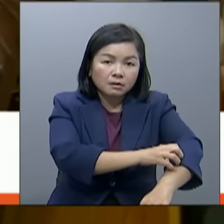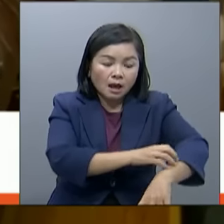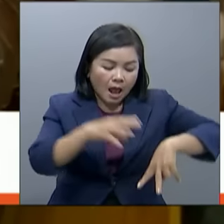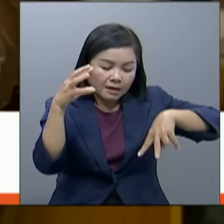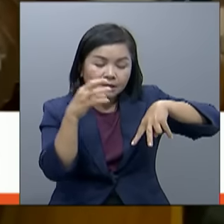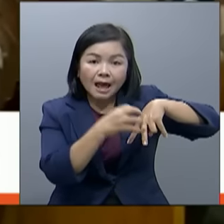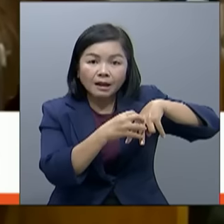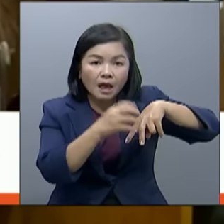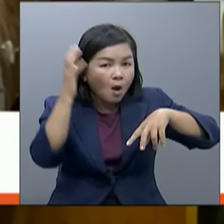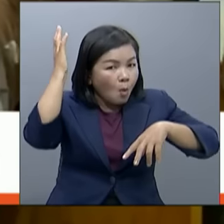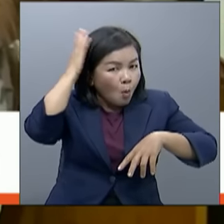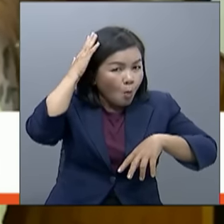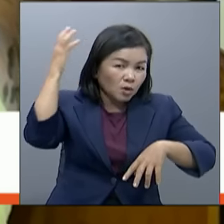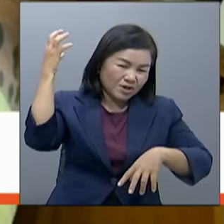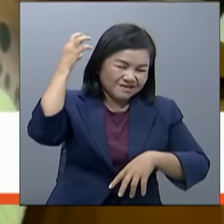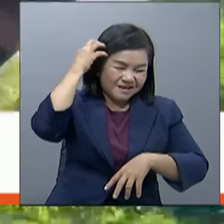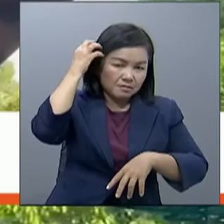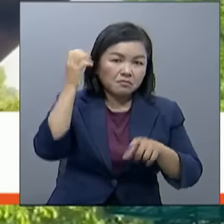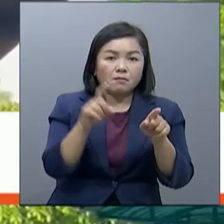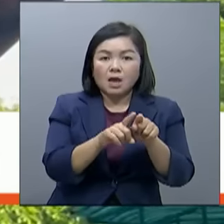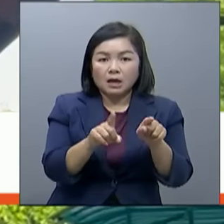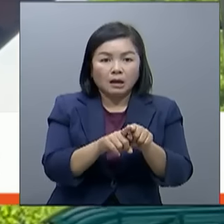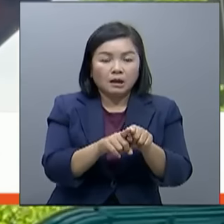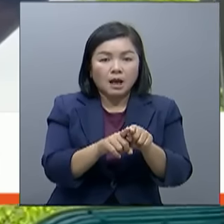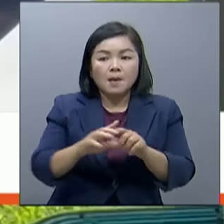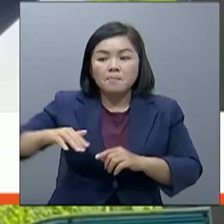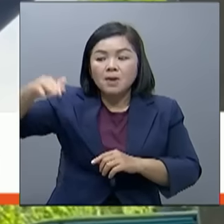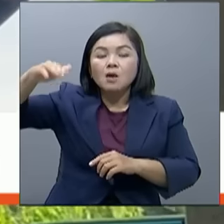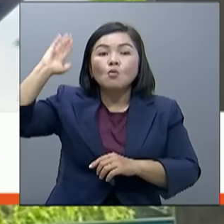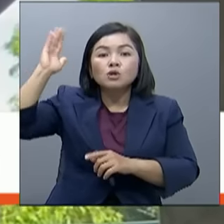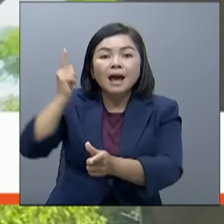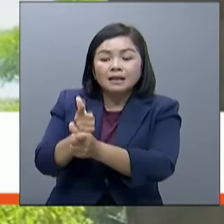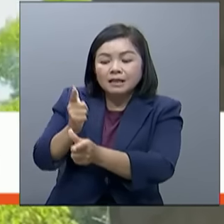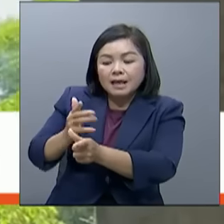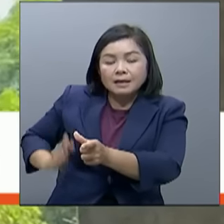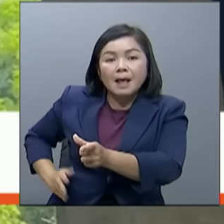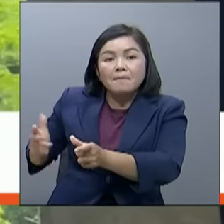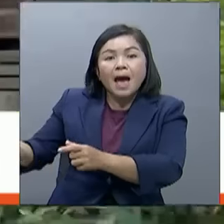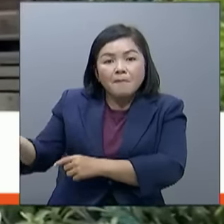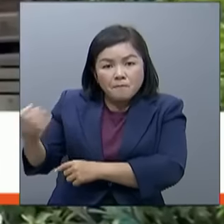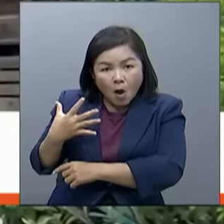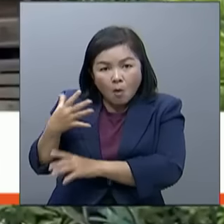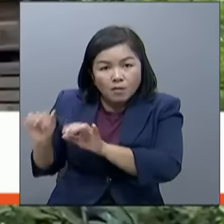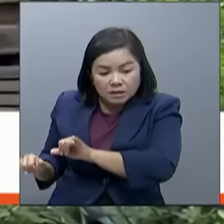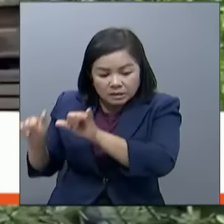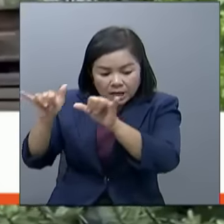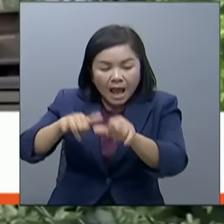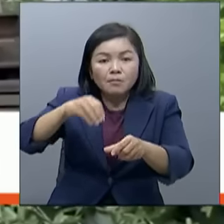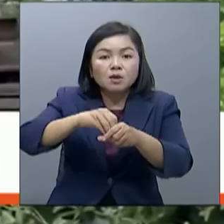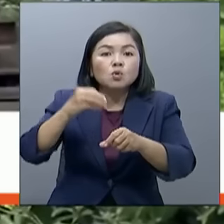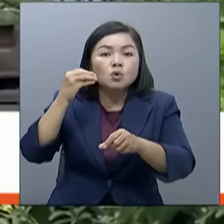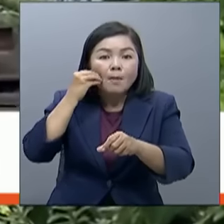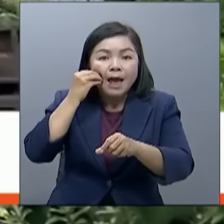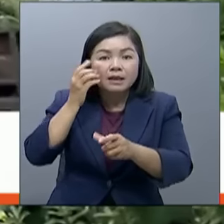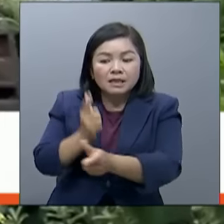บริเวณศีรษะก็ยังมีบาดแผลฉกรพี่ชายของผู้เสียชีวิตให้ข้อมูลว่าเพิ่งจะนำสุนัขพันธุ์อเมริกันบูลลี่ทั้ง 3